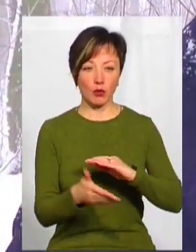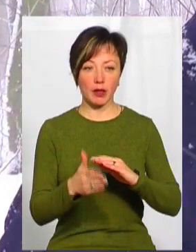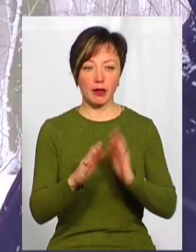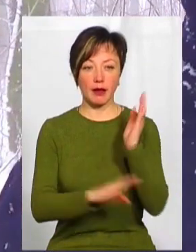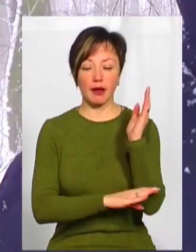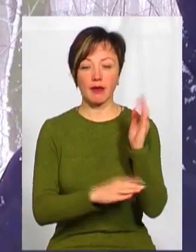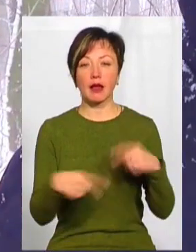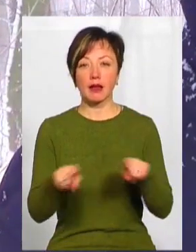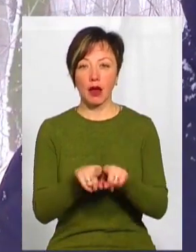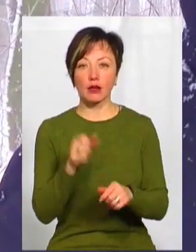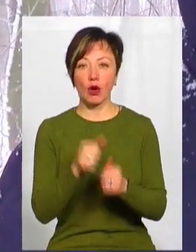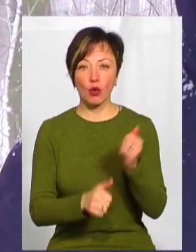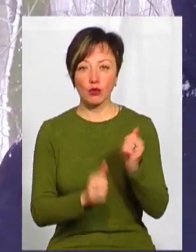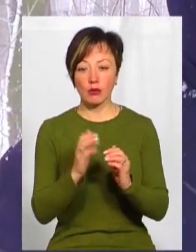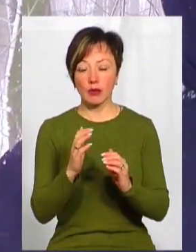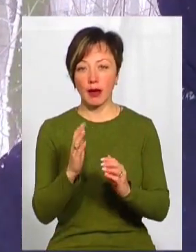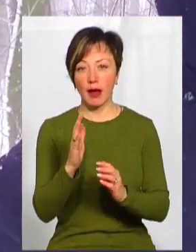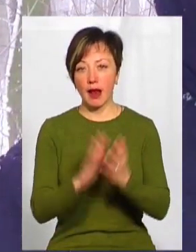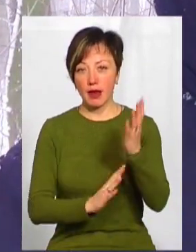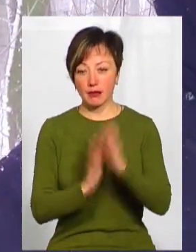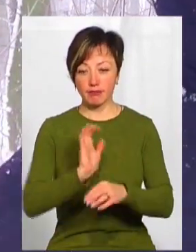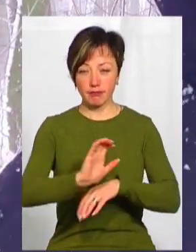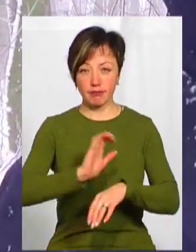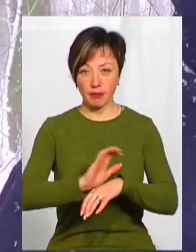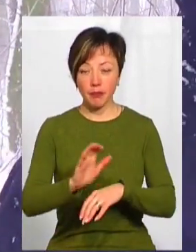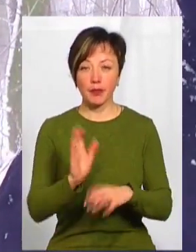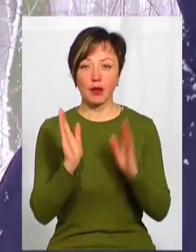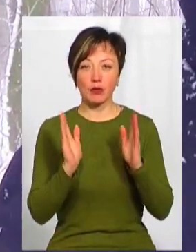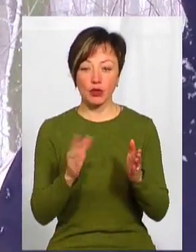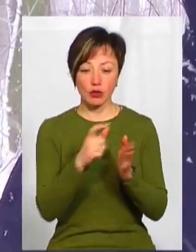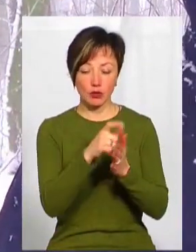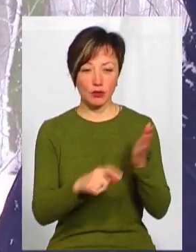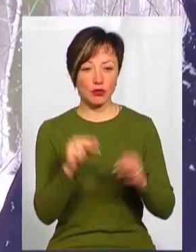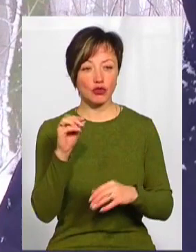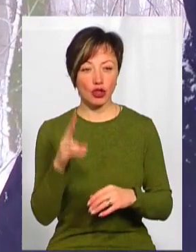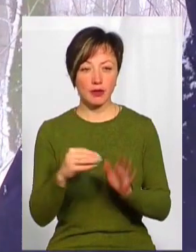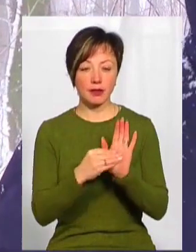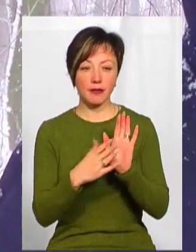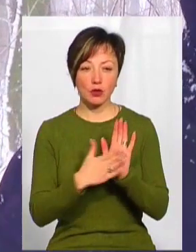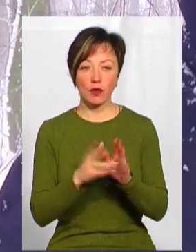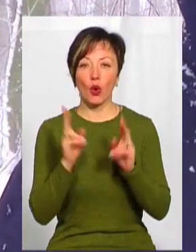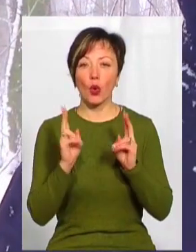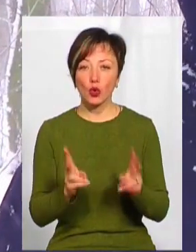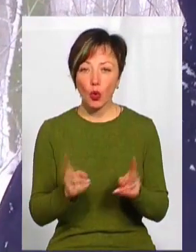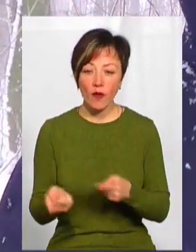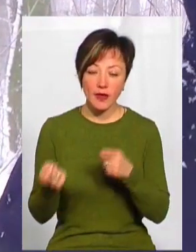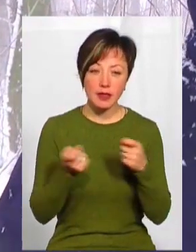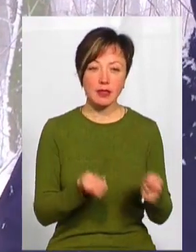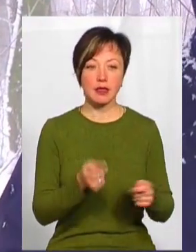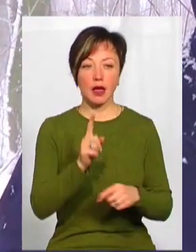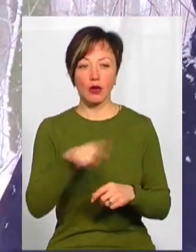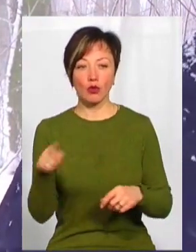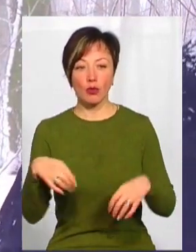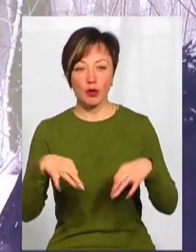кожну лісопродукцію, яка йде з нашого підприємства, буде чек, в якому зафіксовано, хто везе, який номер